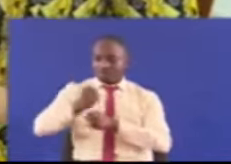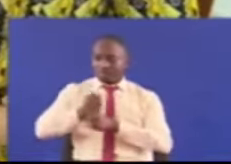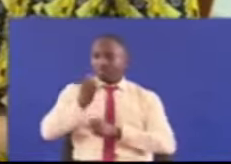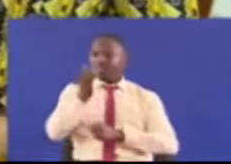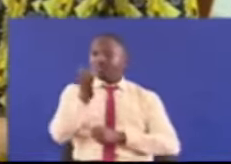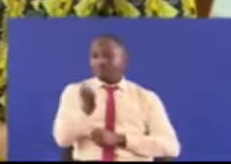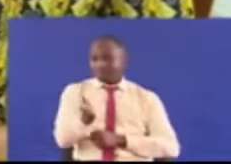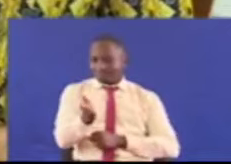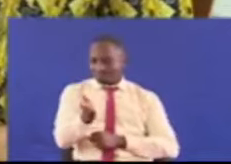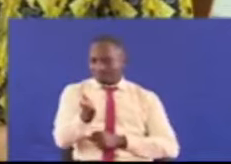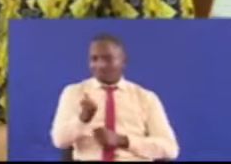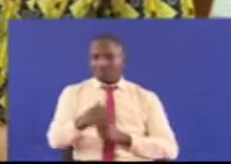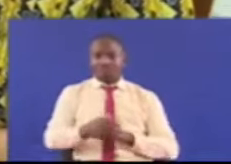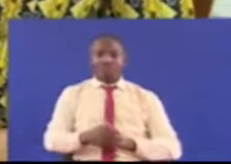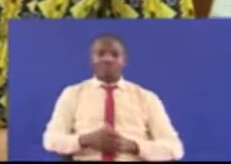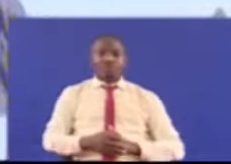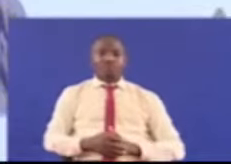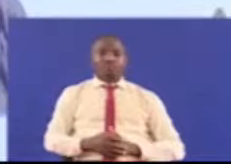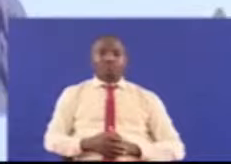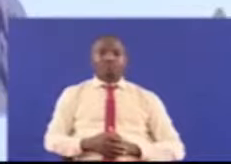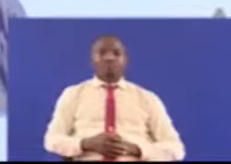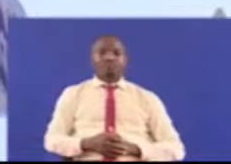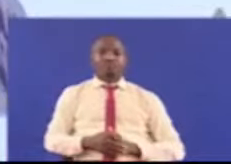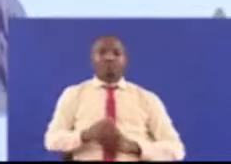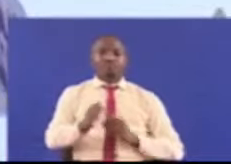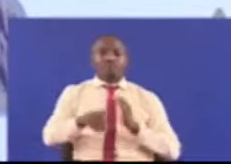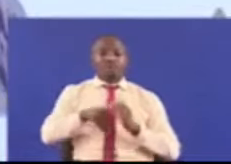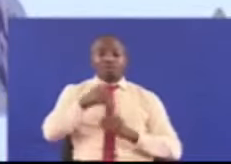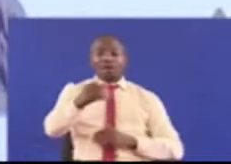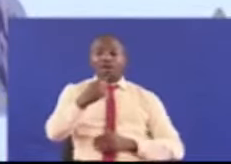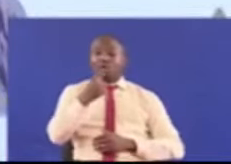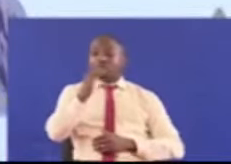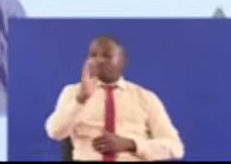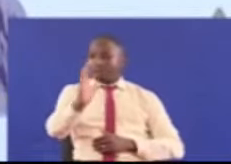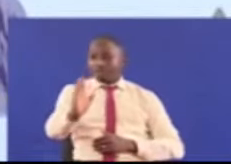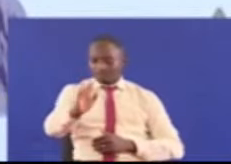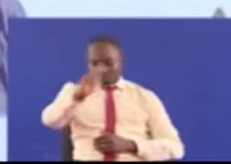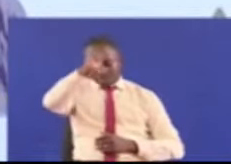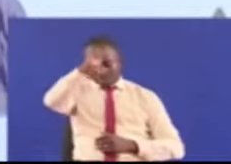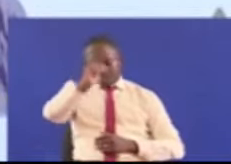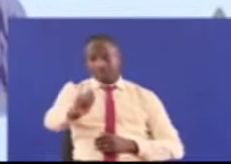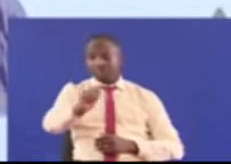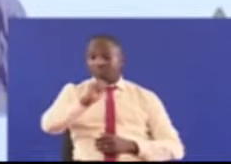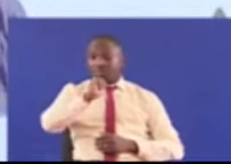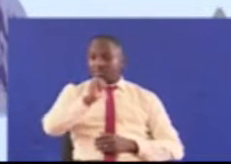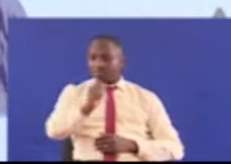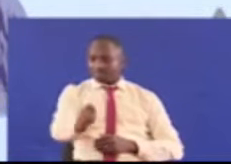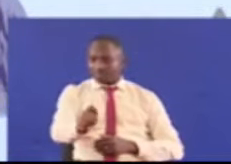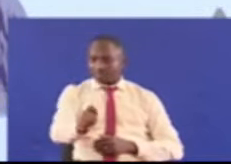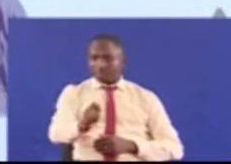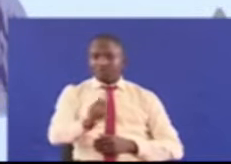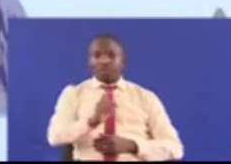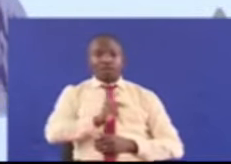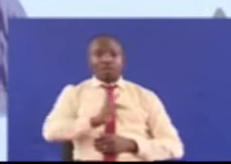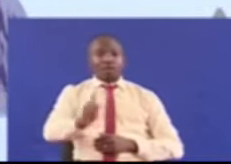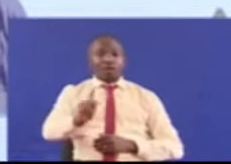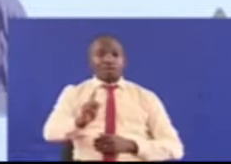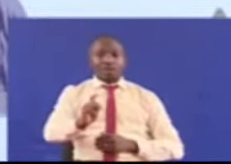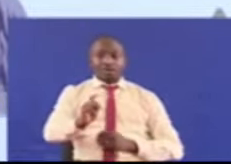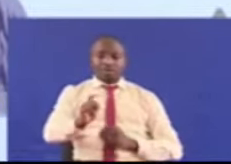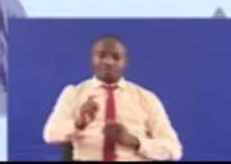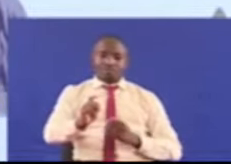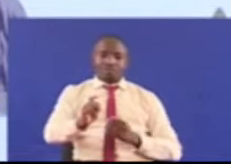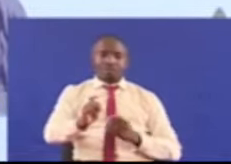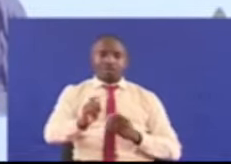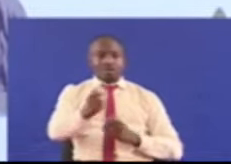tulikuwa tunaitegemea kuipata. Baada kuwa tumesema haya, Mheshimiwa Spika, kama ambavyo Mheshimiwa